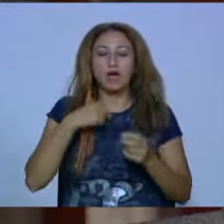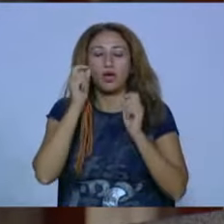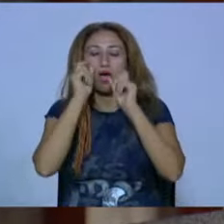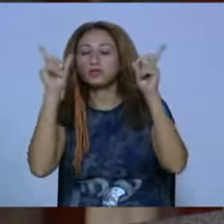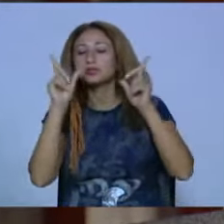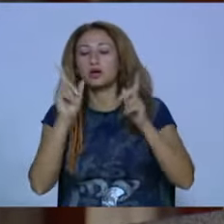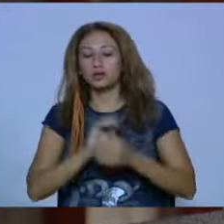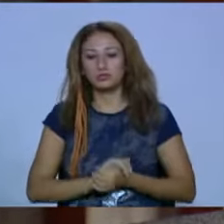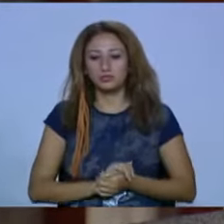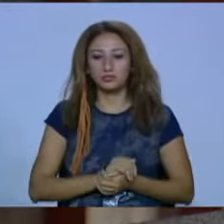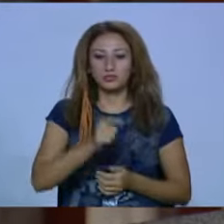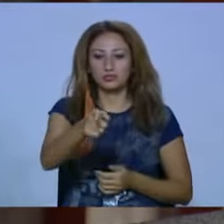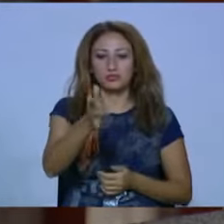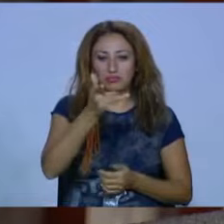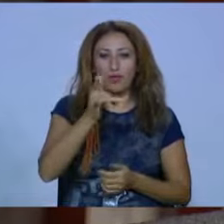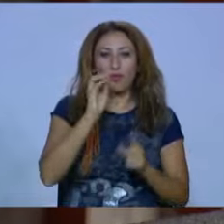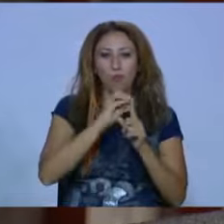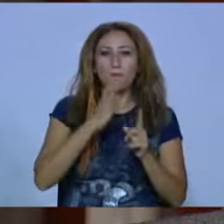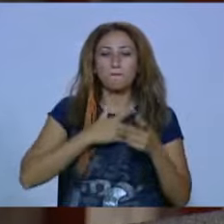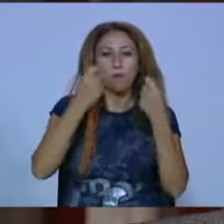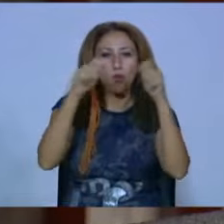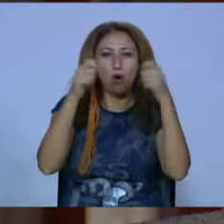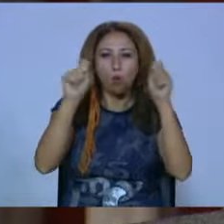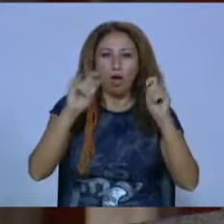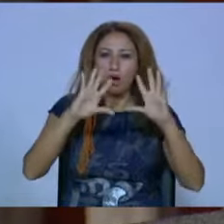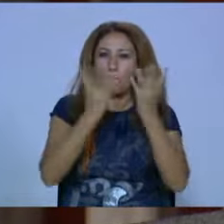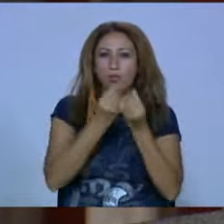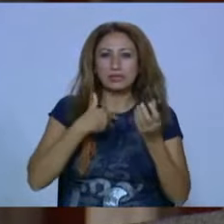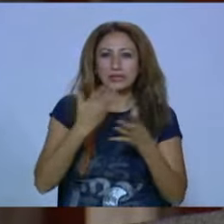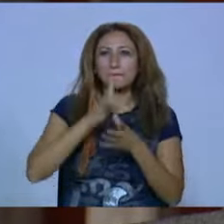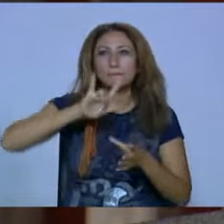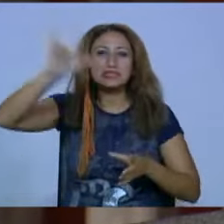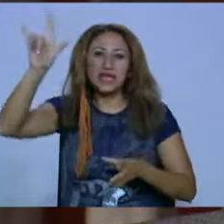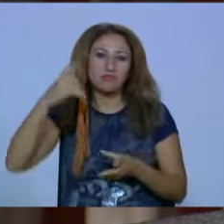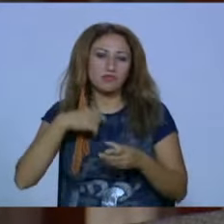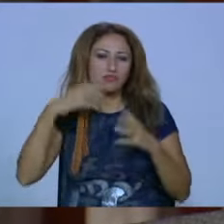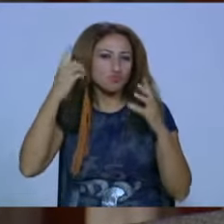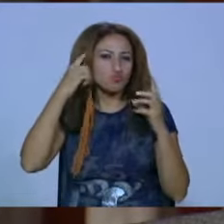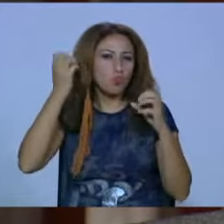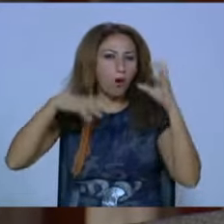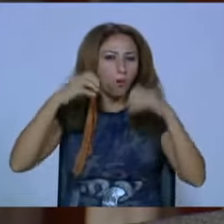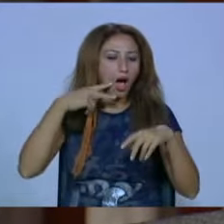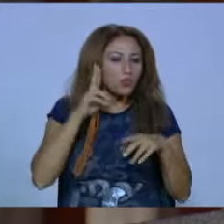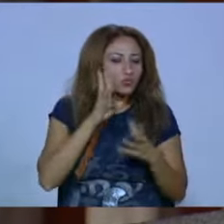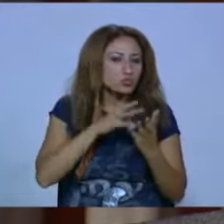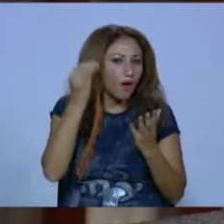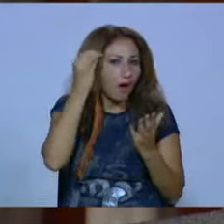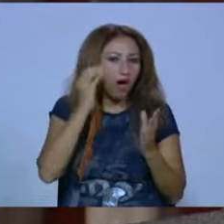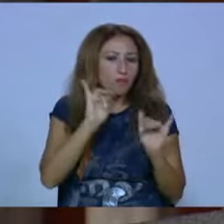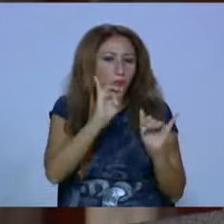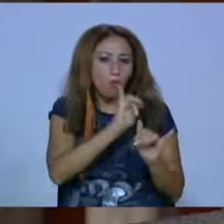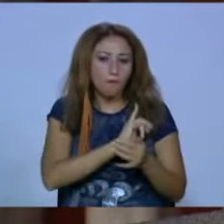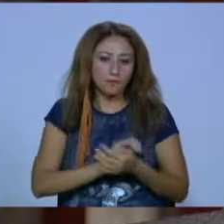تنزل تجيب لي الجرايد كلها عشان انا بقالي كتير عايز اعرف الاخبار ايه والدنيا ايه. كانش بقى في سوشيال